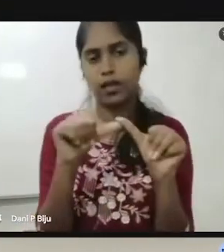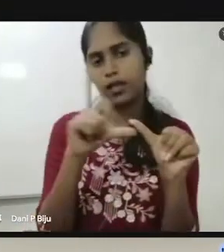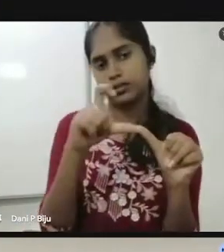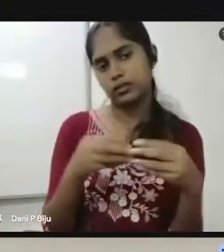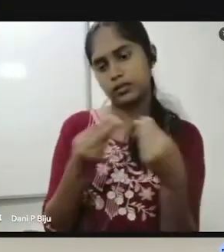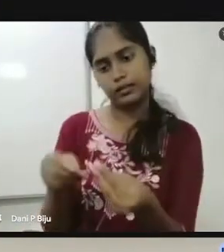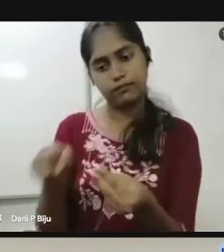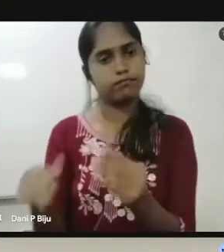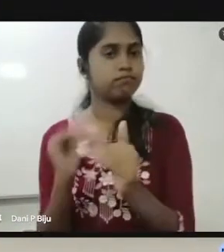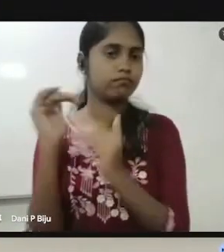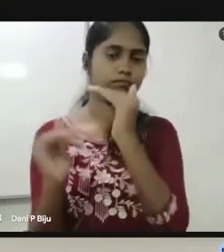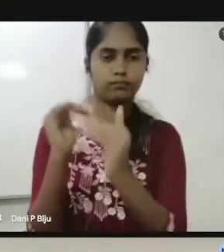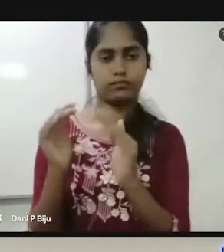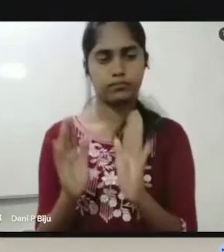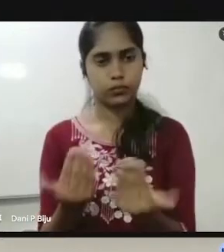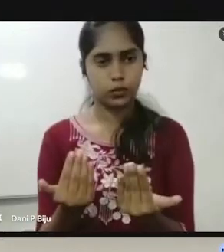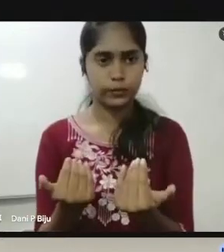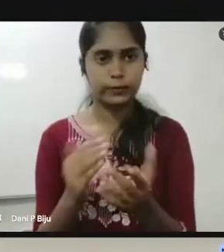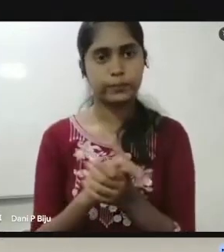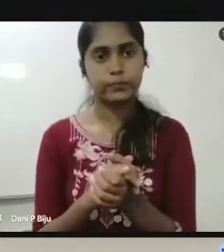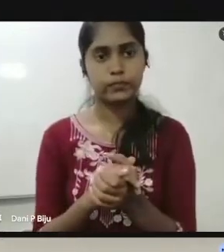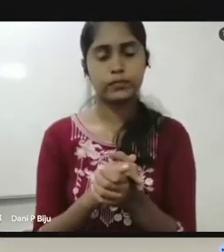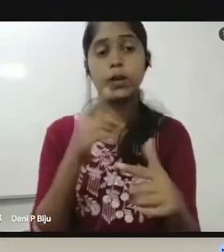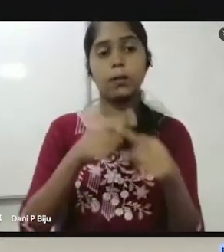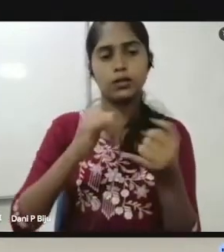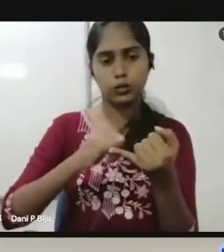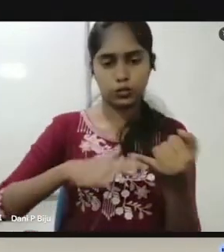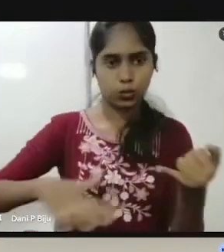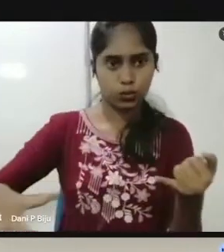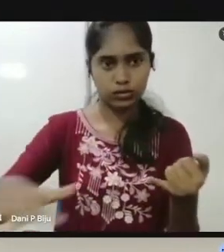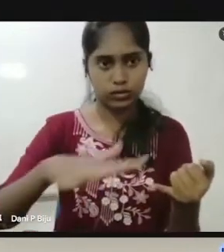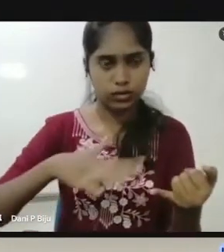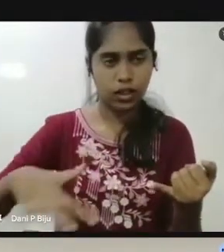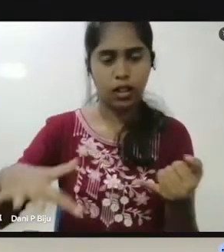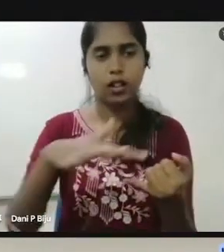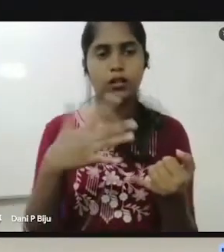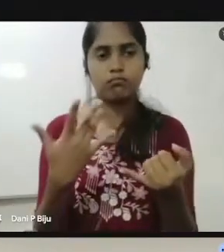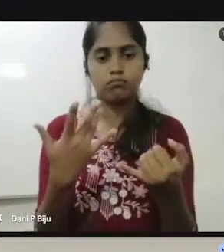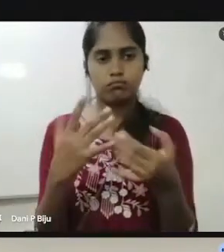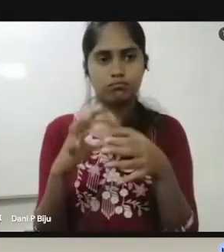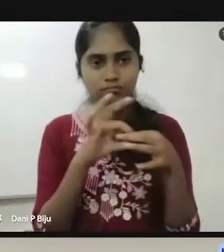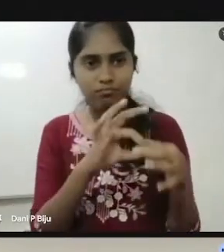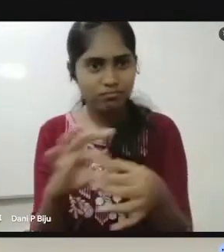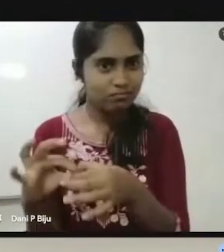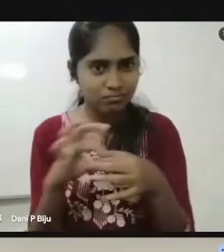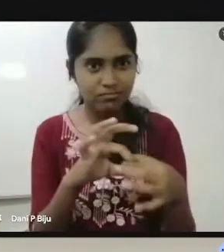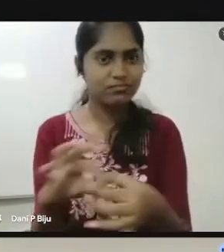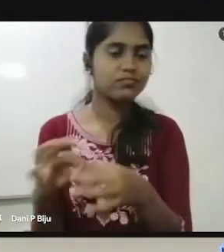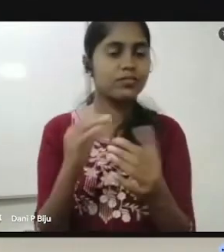അതേപോലെ തന്നെ നമുക്ക് സോഷ്യലി ഇത് ഉപയോഗിച്ച് അവർക്ക് ഇന്ററാക്ഷൻ കൂട്ടാനും ഒക്കെ ഇത് സഹായമാണ്.